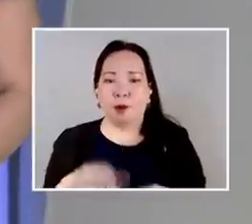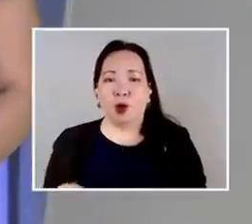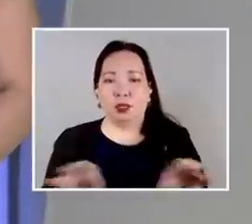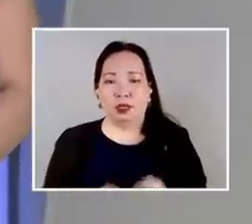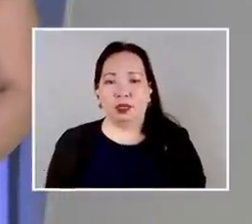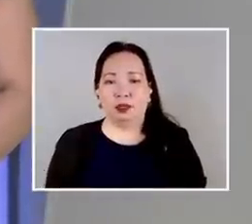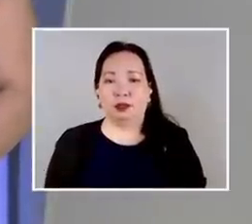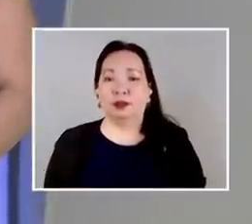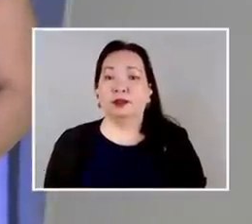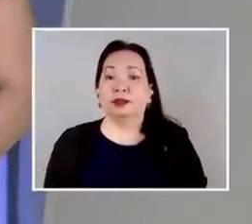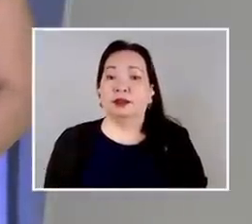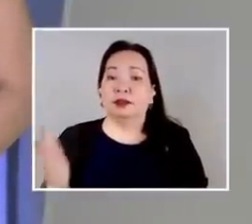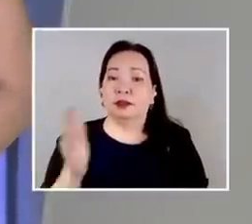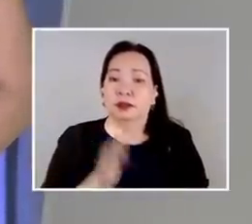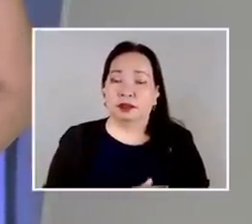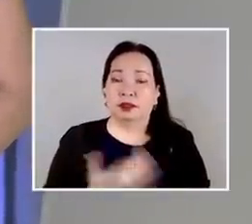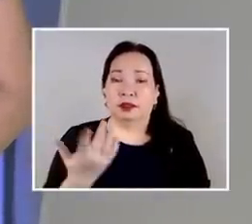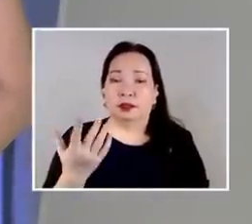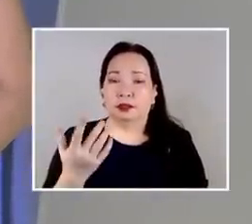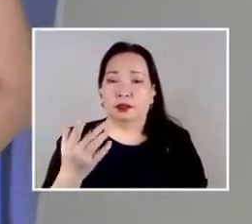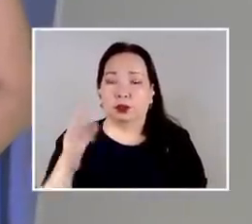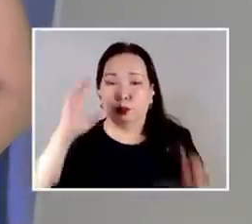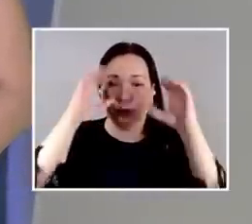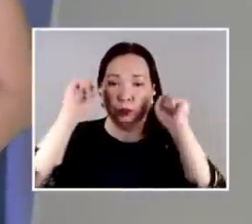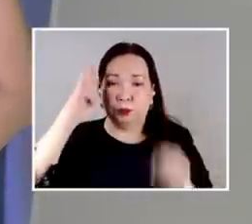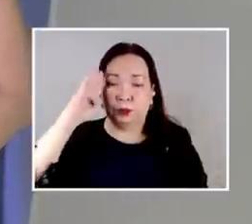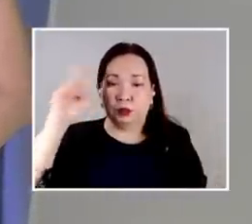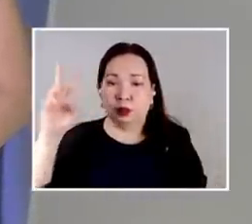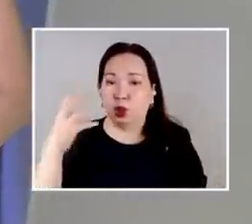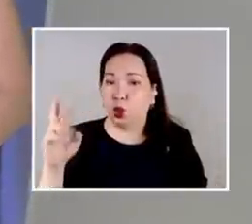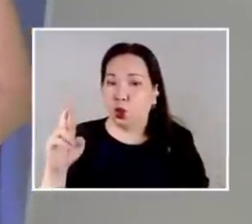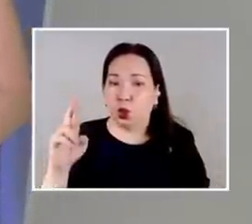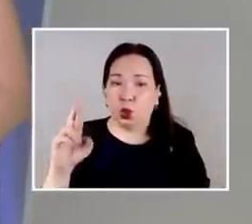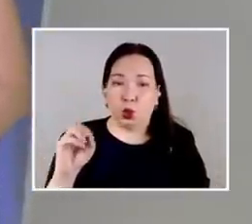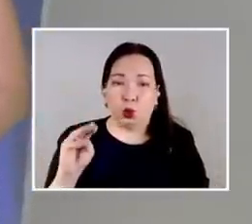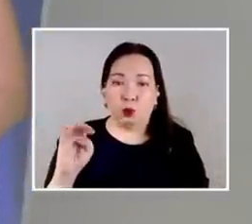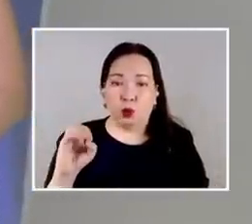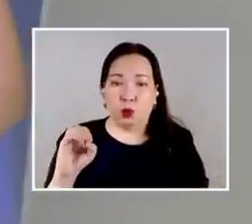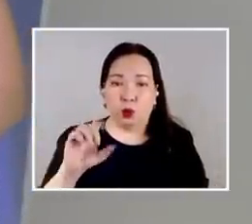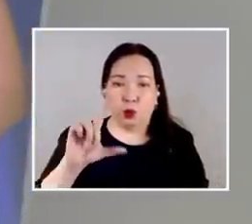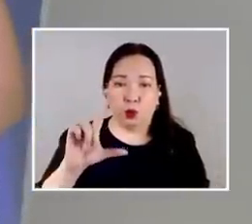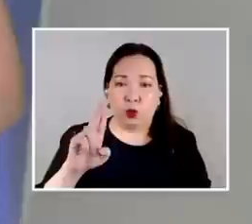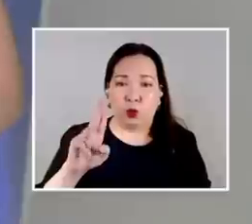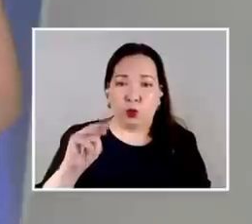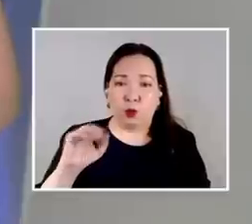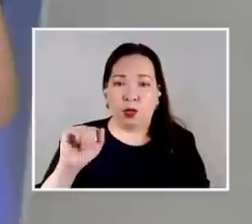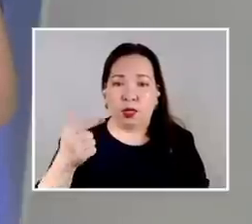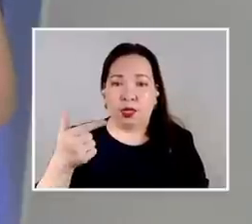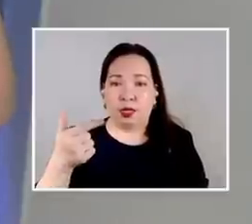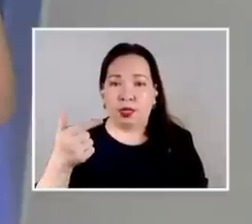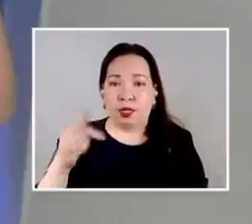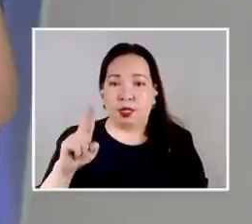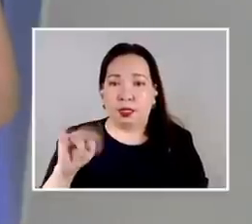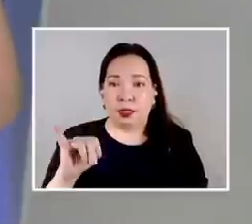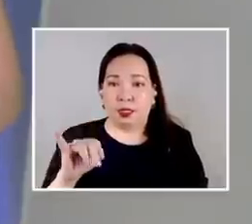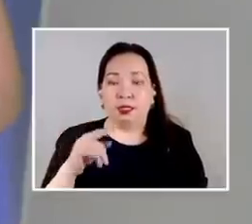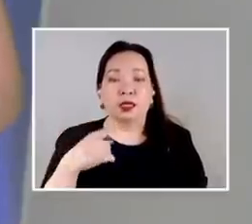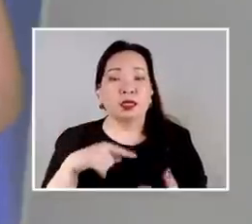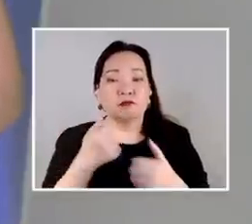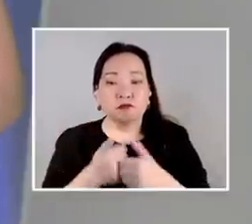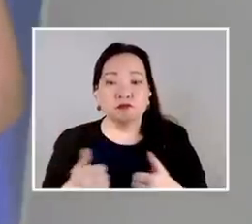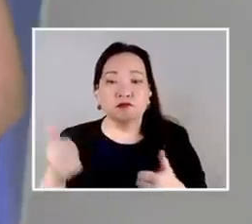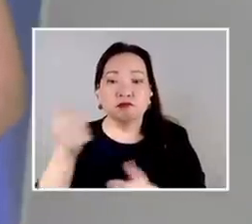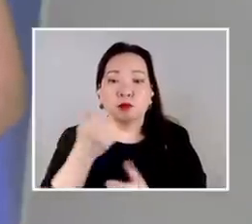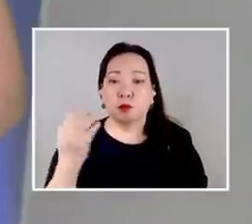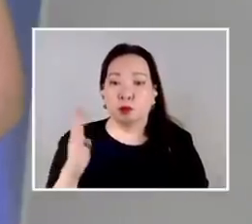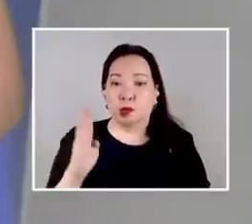Itinalaga ni Pangulong Ferdinand Marcos Jr. si Romeo Lumagi Jr. bilang bagong commissioner ng Bureau of Internal